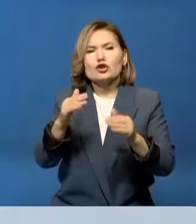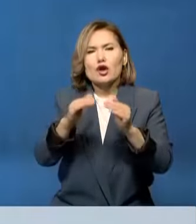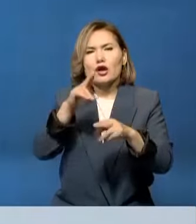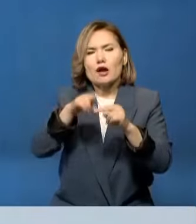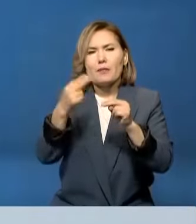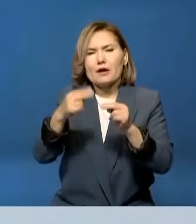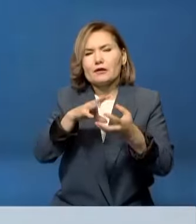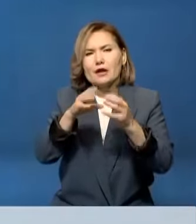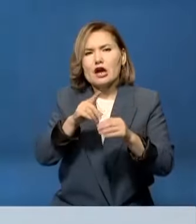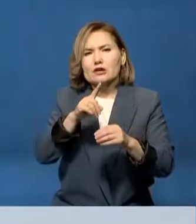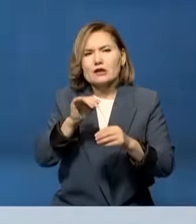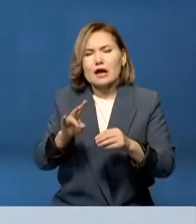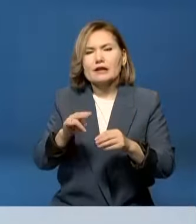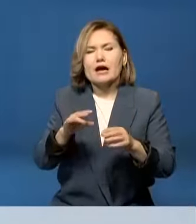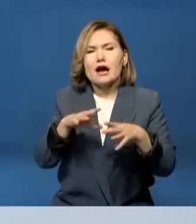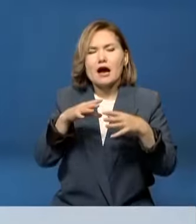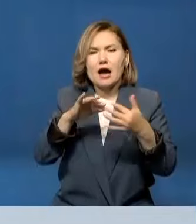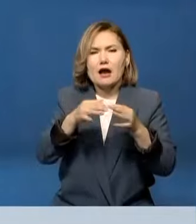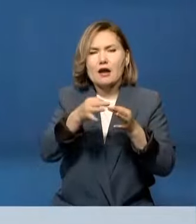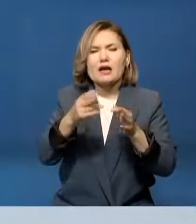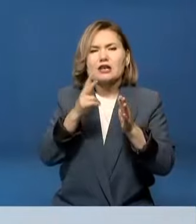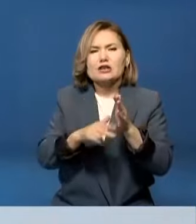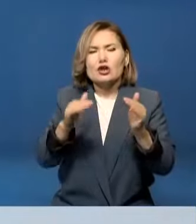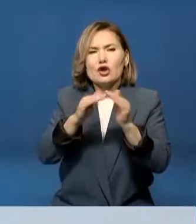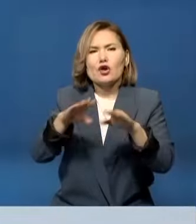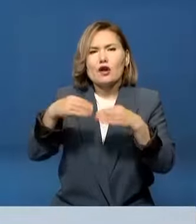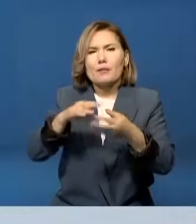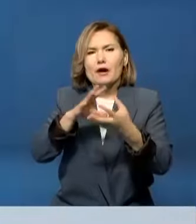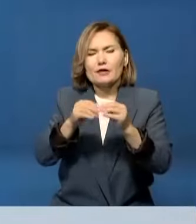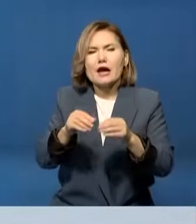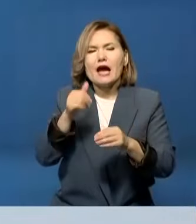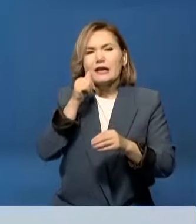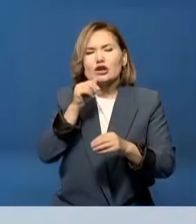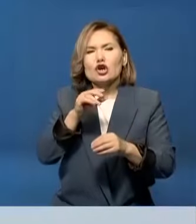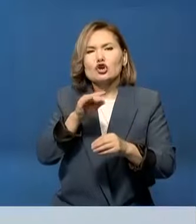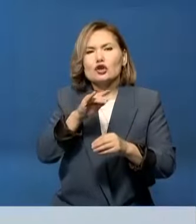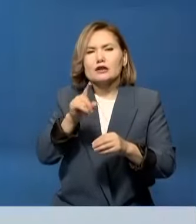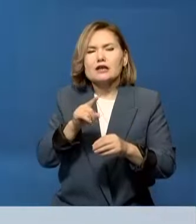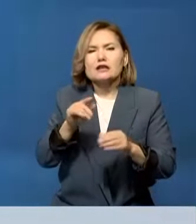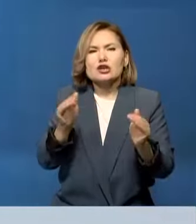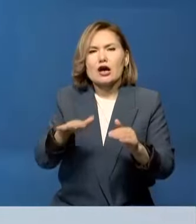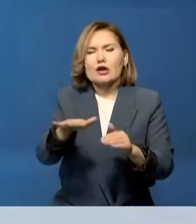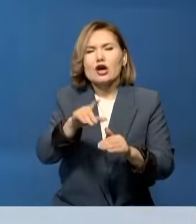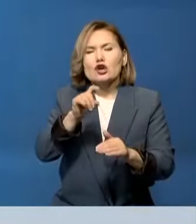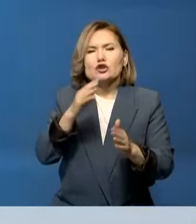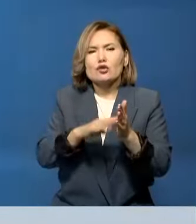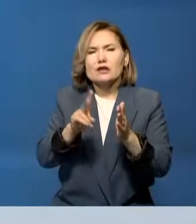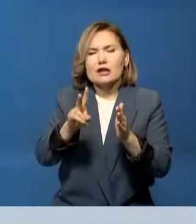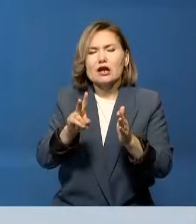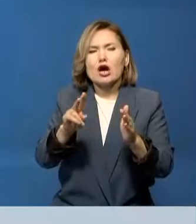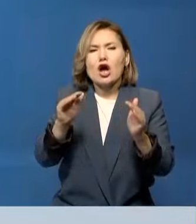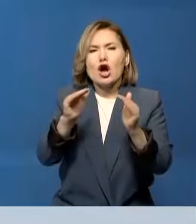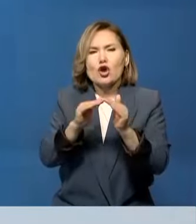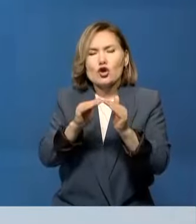түстен кейін Зашаған кентіндегі 80 үй пайдалануға берілді. Ал ертең Жұлдыз шағын ауданында 192 жанұя қоныс тойын тойлайды.